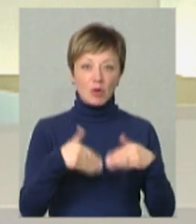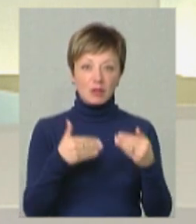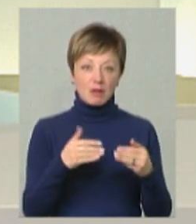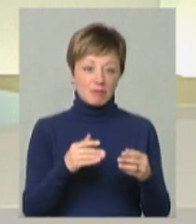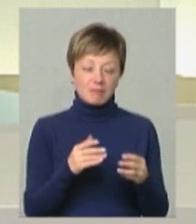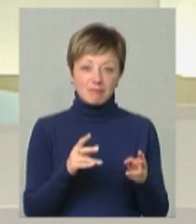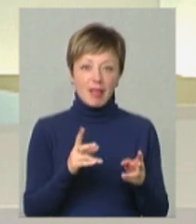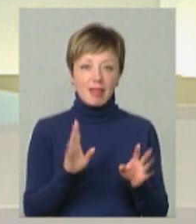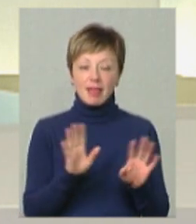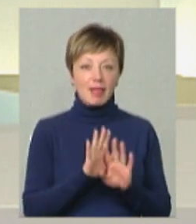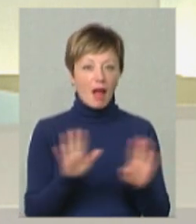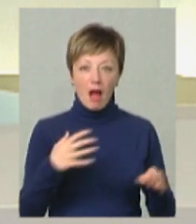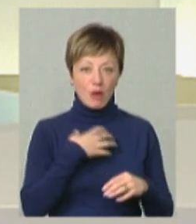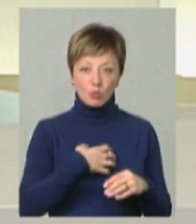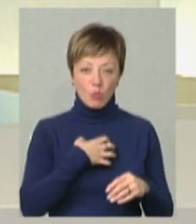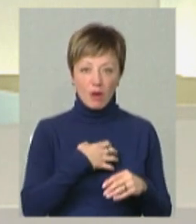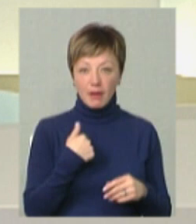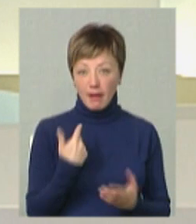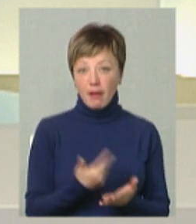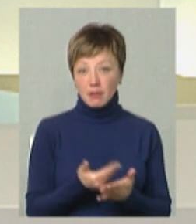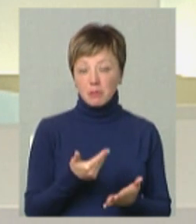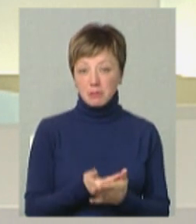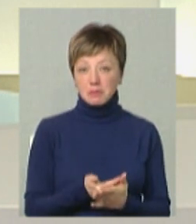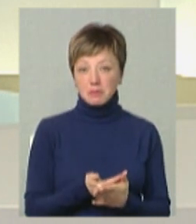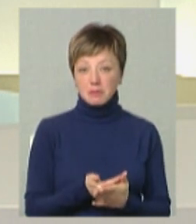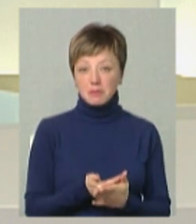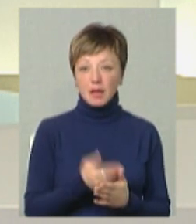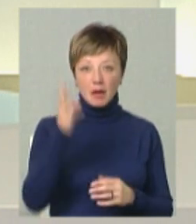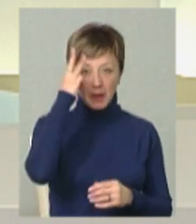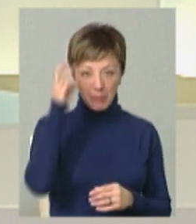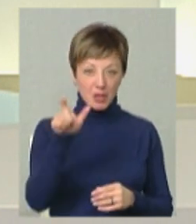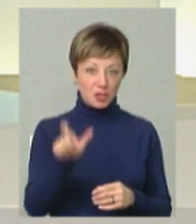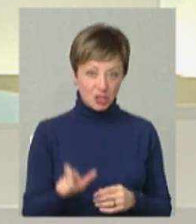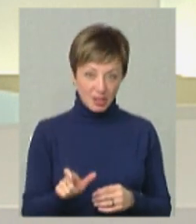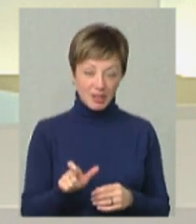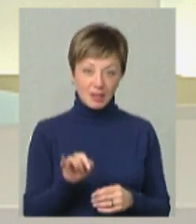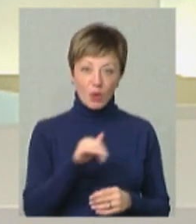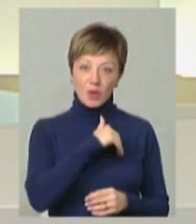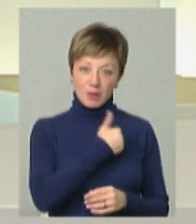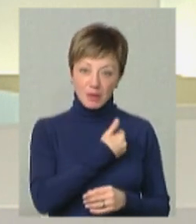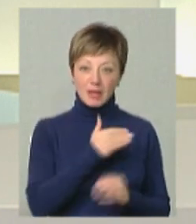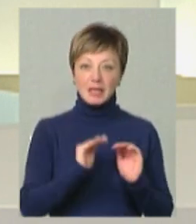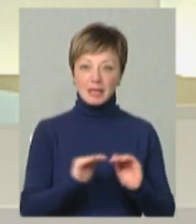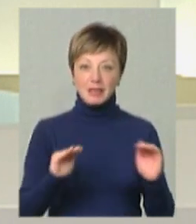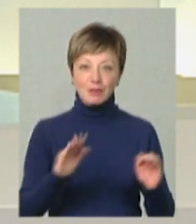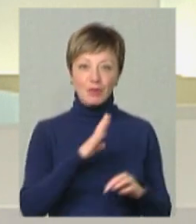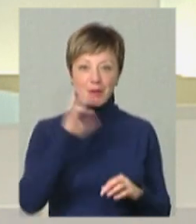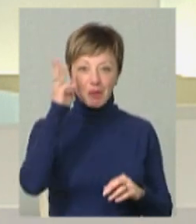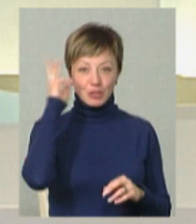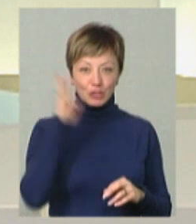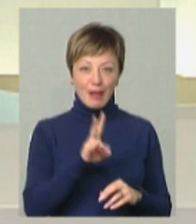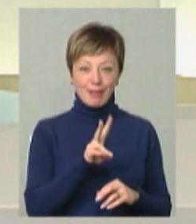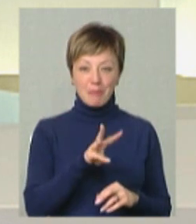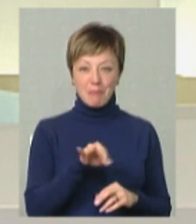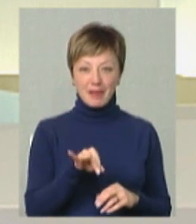не актуальна. І я, наприклад, хмельничанин, і я хотів би, щоб і діти були хмельничанами мої.